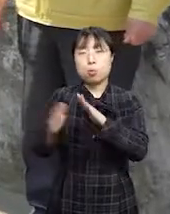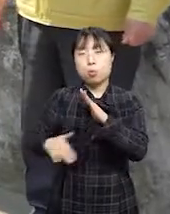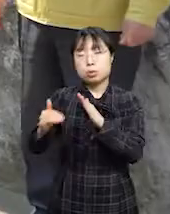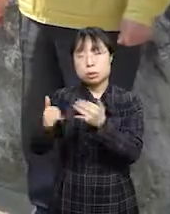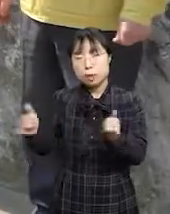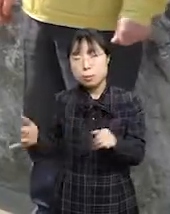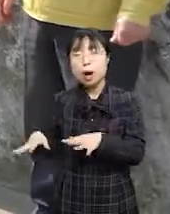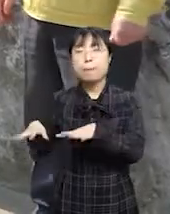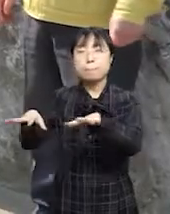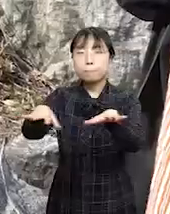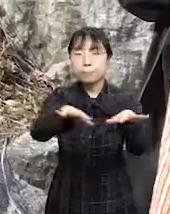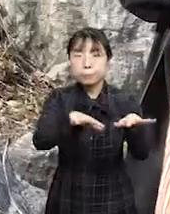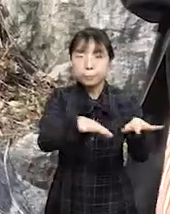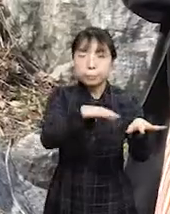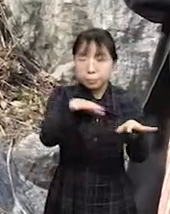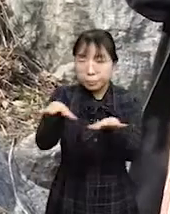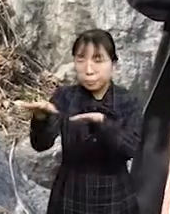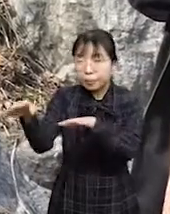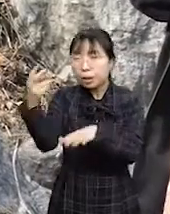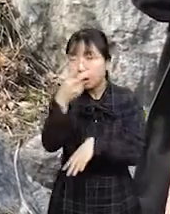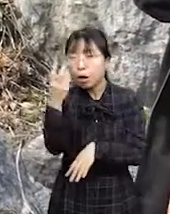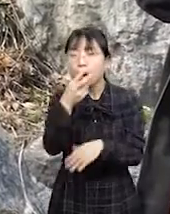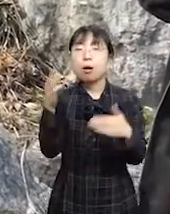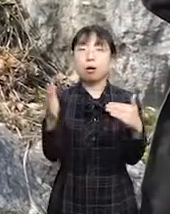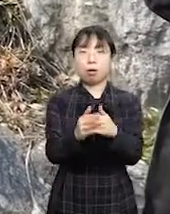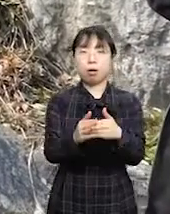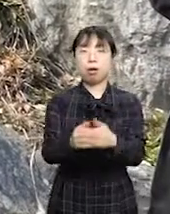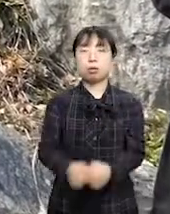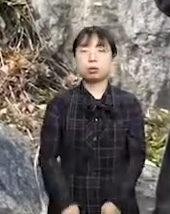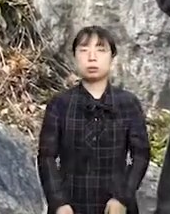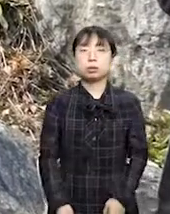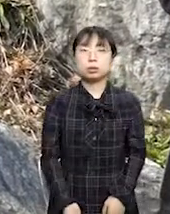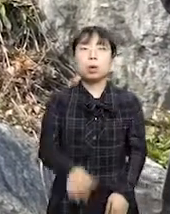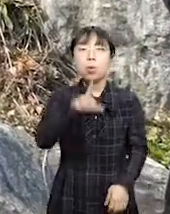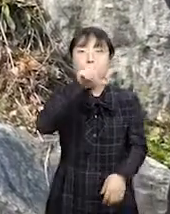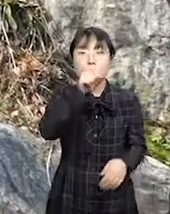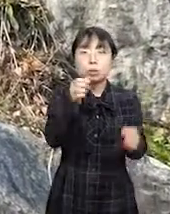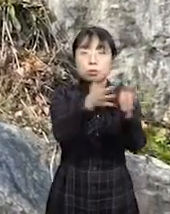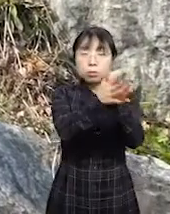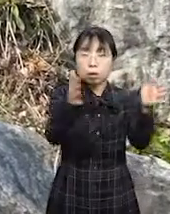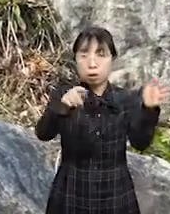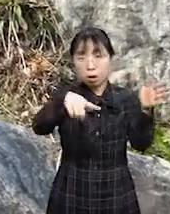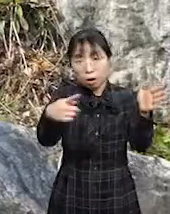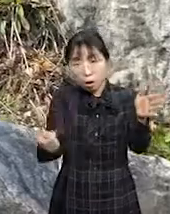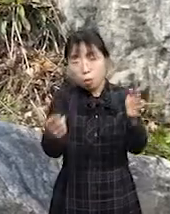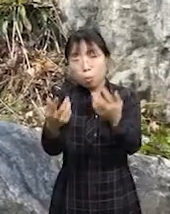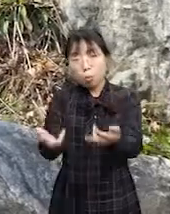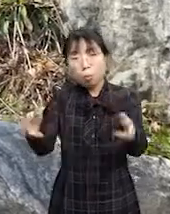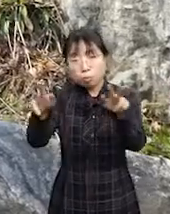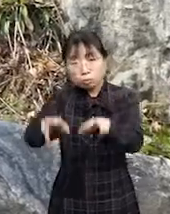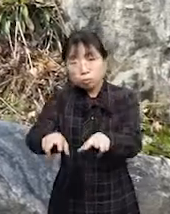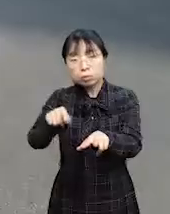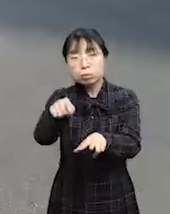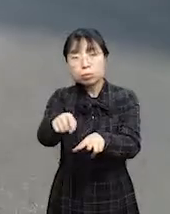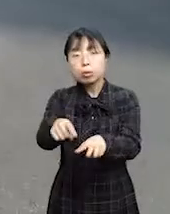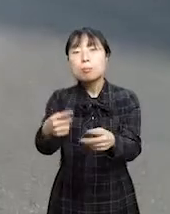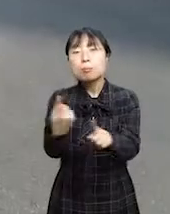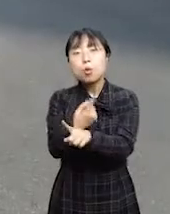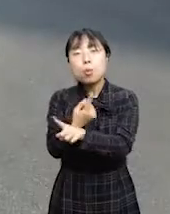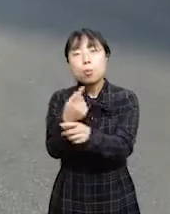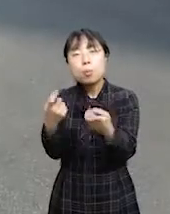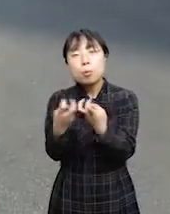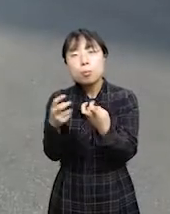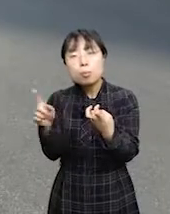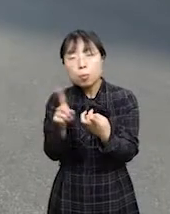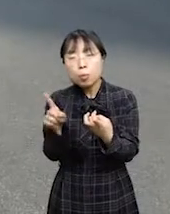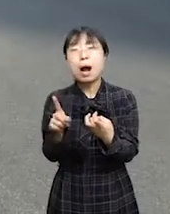함께 점검했는데요. 오전동 서해그랑블 인근 공터 환경개선 사업과 관련해 오전동 주민자치회가 직접